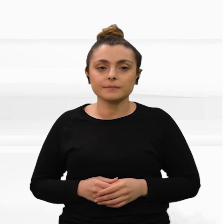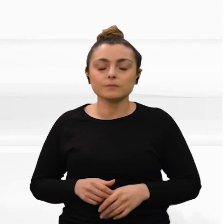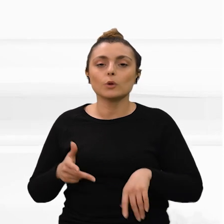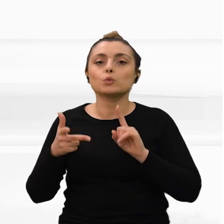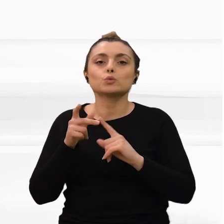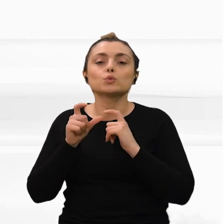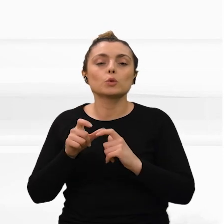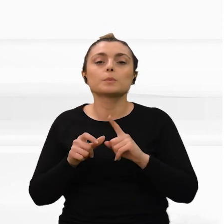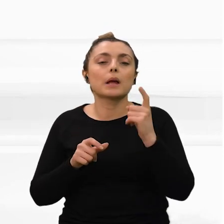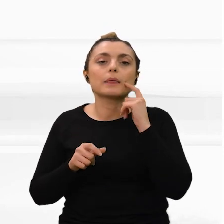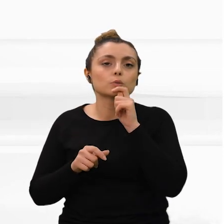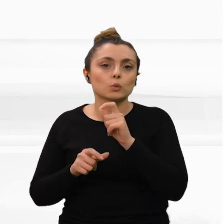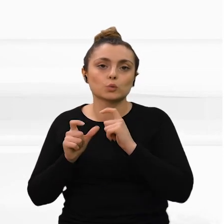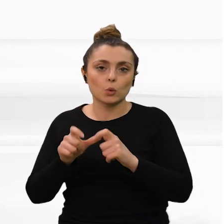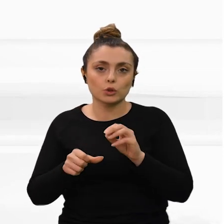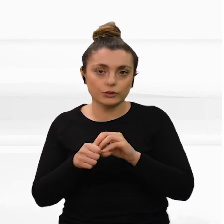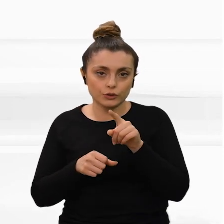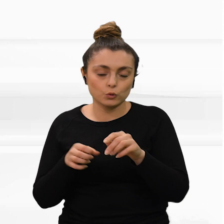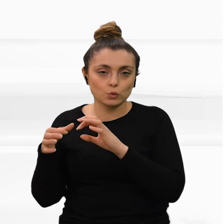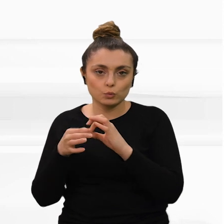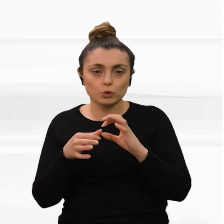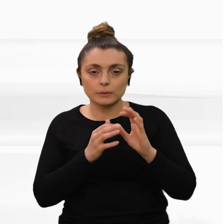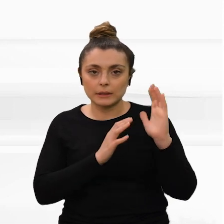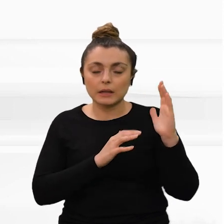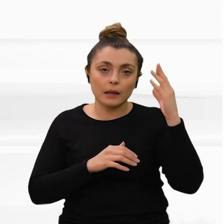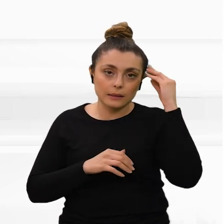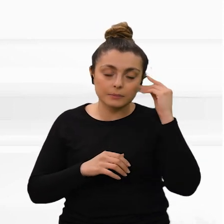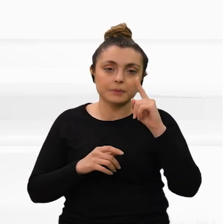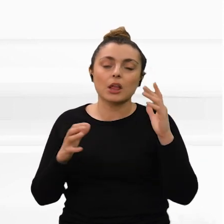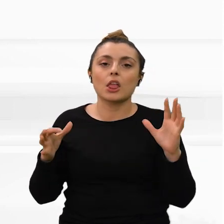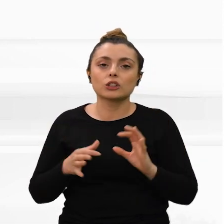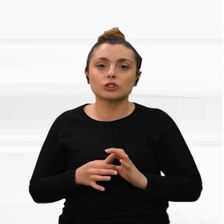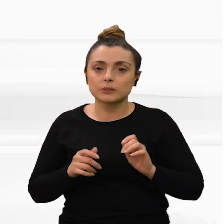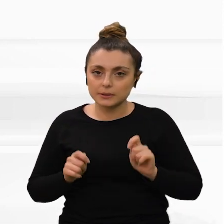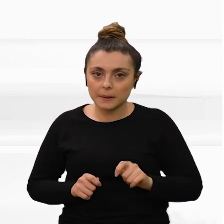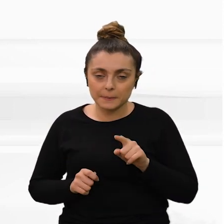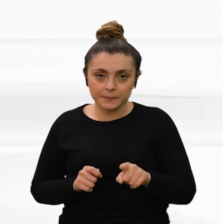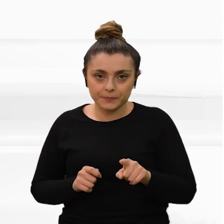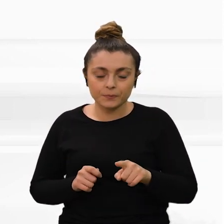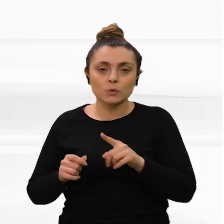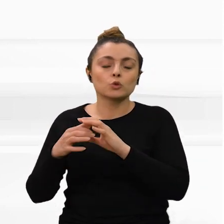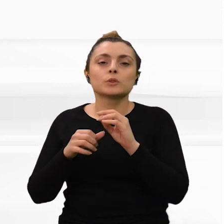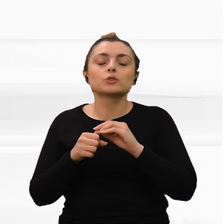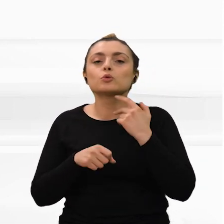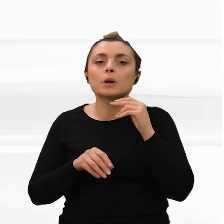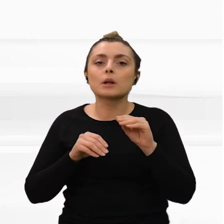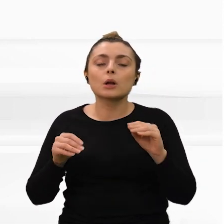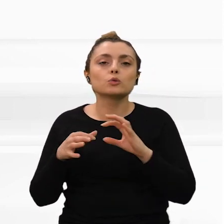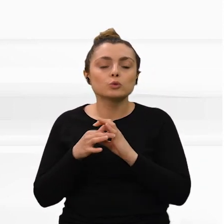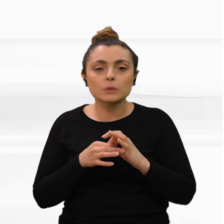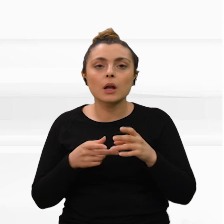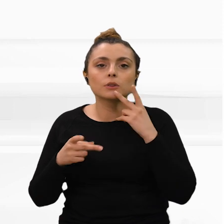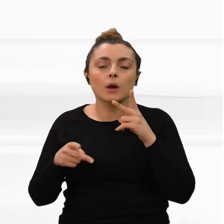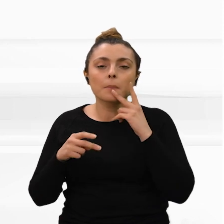MP3 soru bir atasözü sorusu arkadaşlar cümle cümle giderek anlamsal ve eşleştirme yapacağız bu parçada numaralanmış